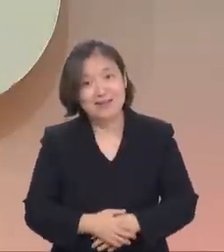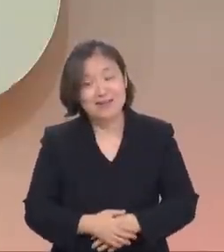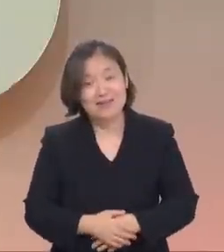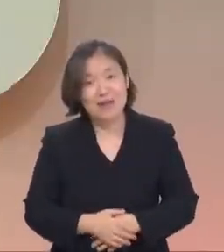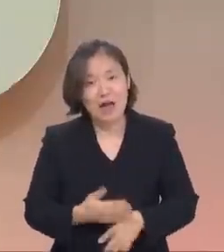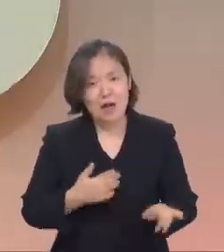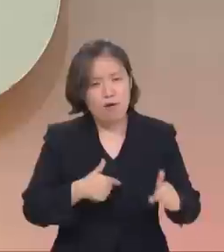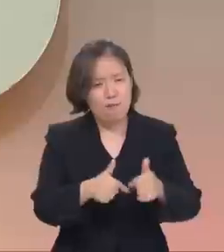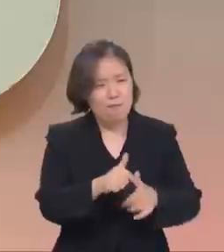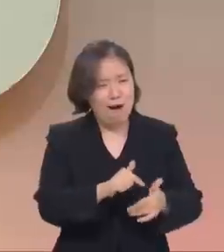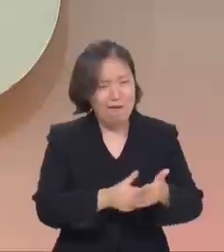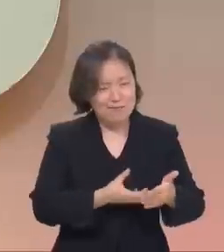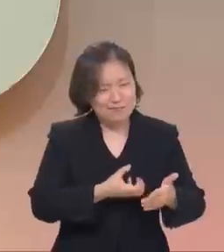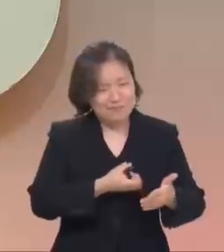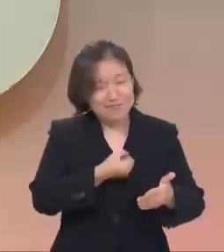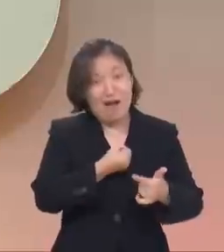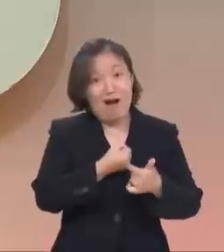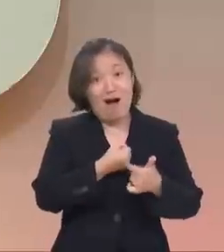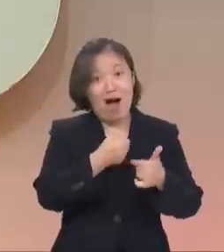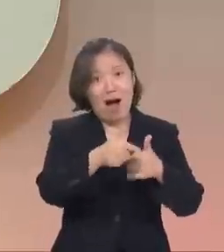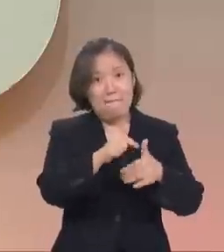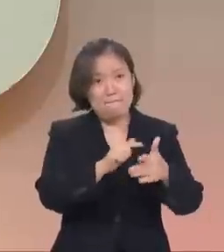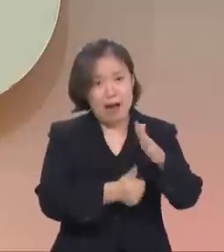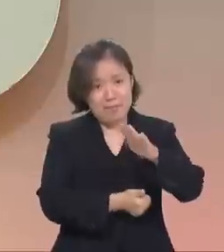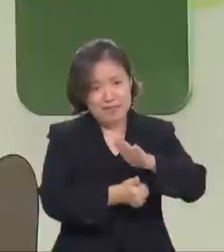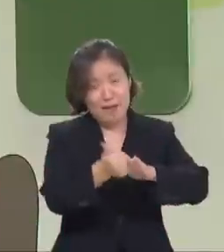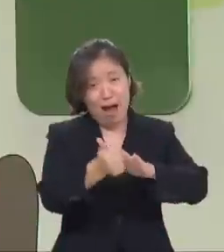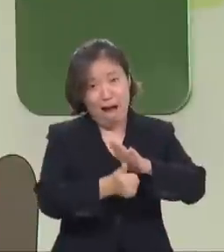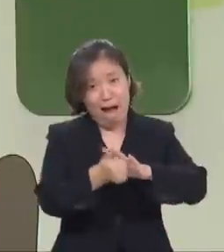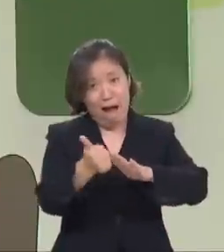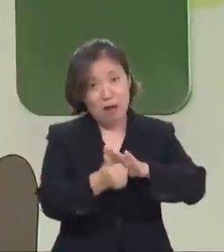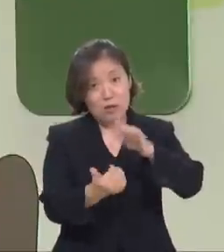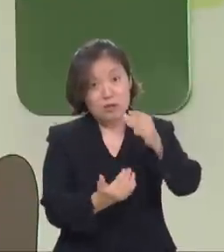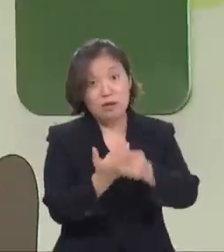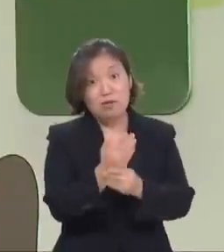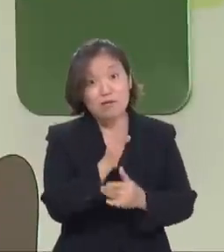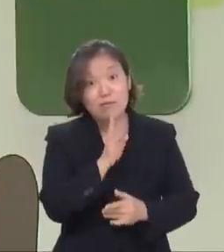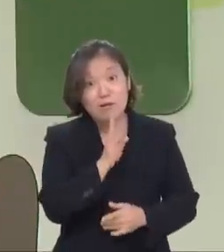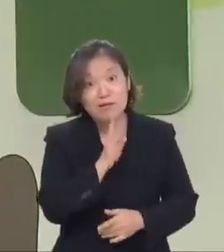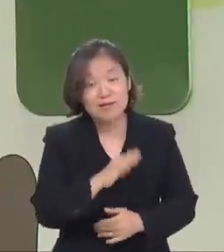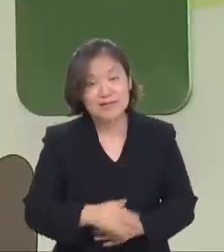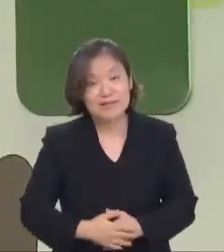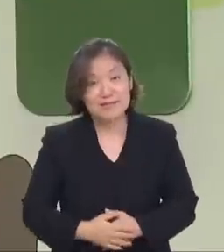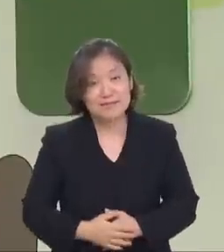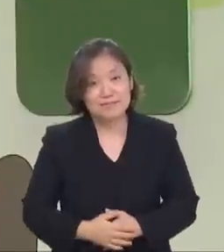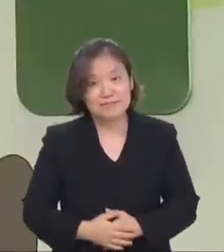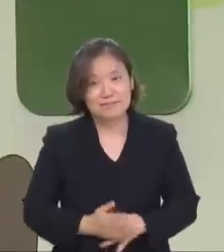막 마음에서 새로운 힘이 솟구치더래요 이 불자님이